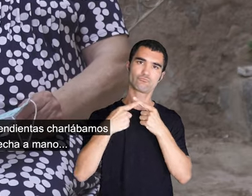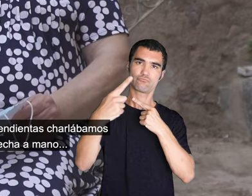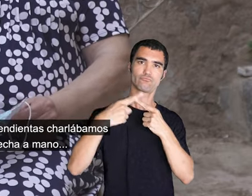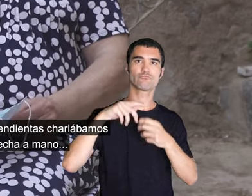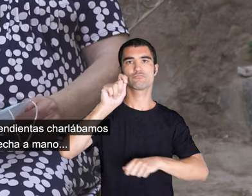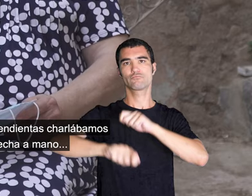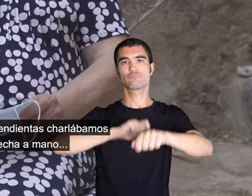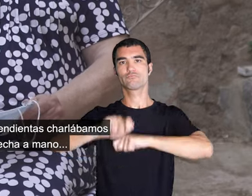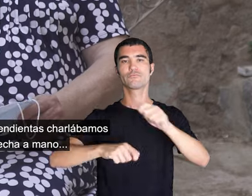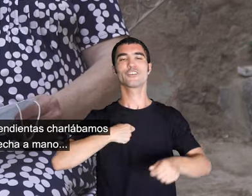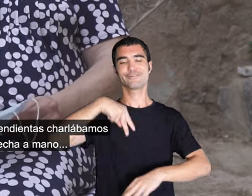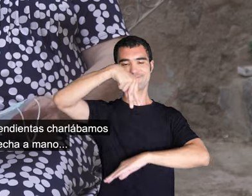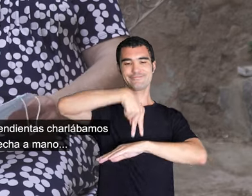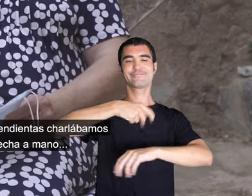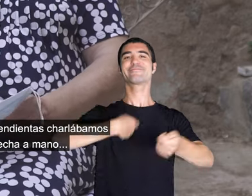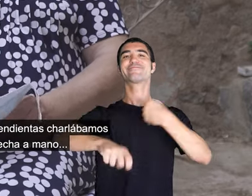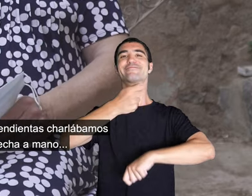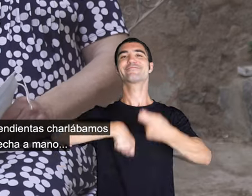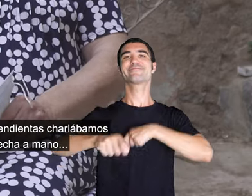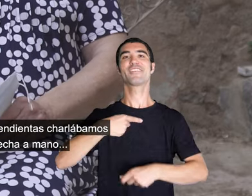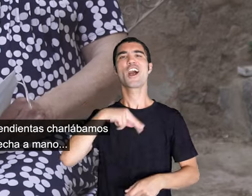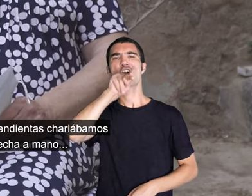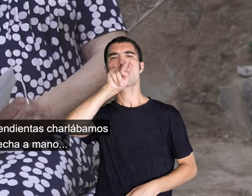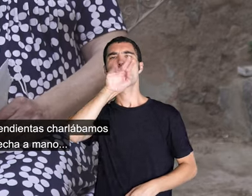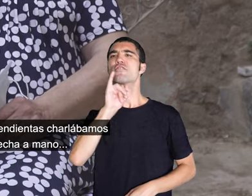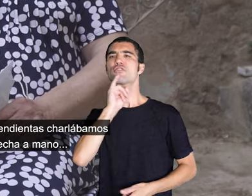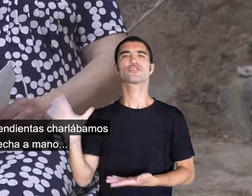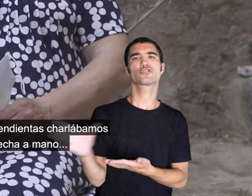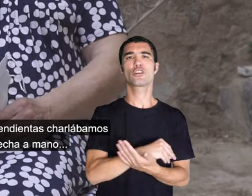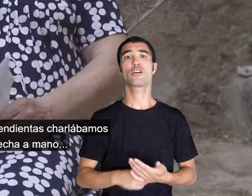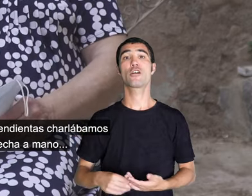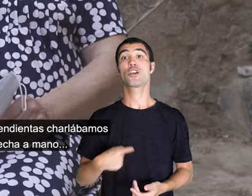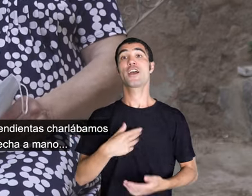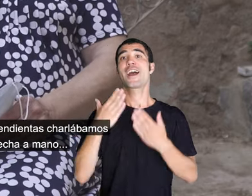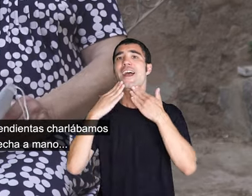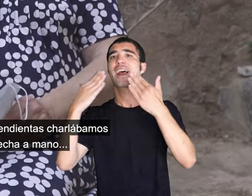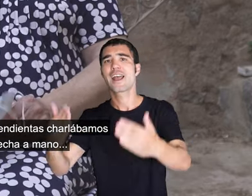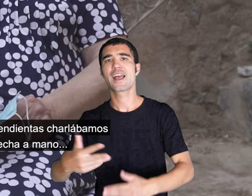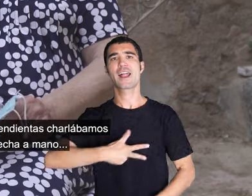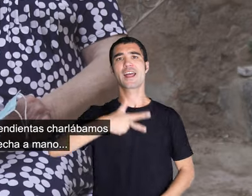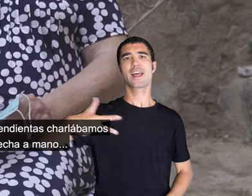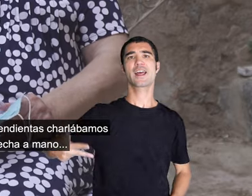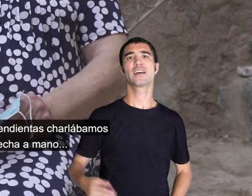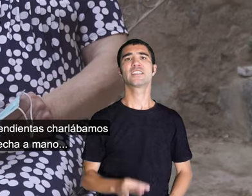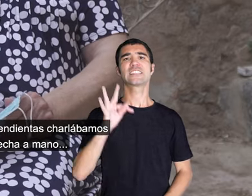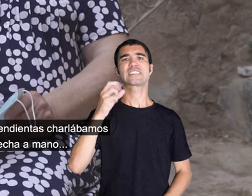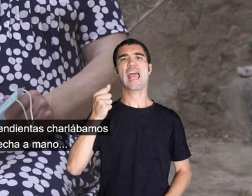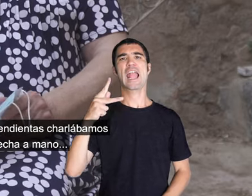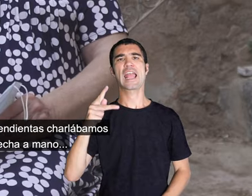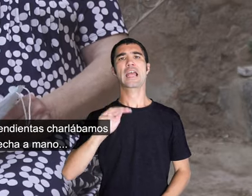sí. Estaven de dependents, sí. Xerraven totes les llengües, perquè sí. Per dir gràcies, en danès, tac-tac,